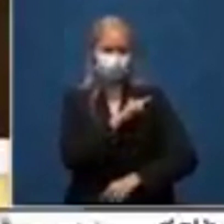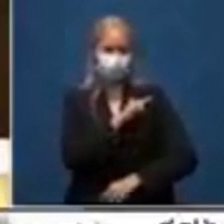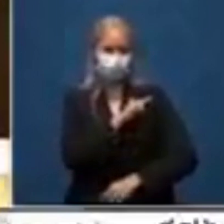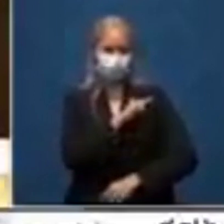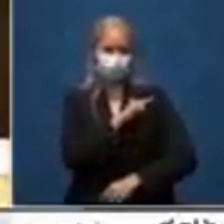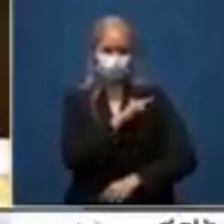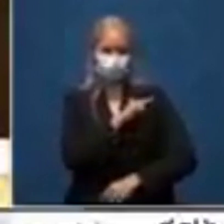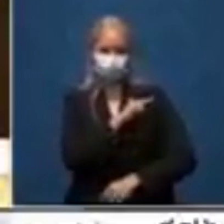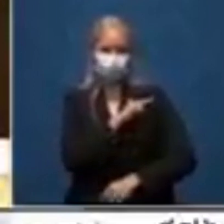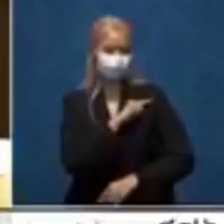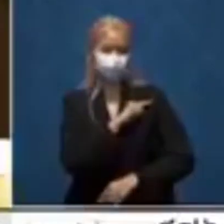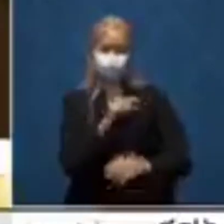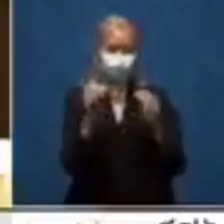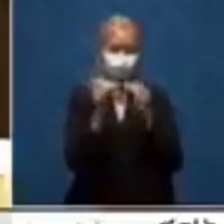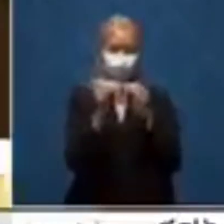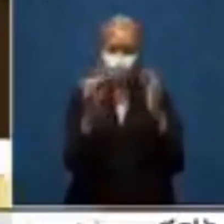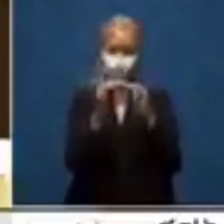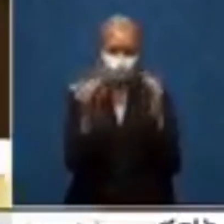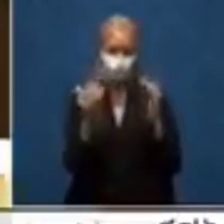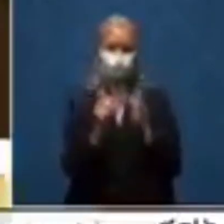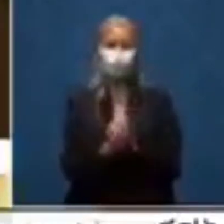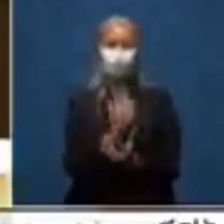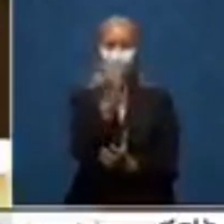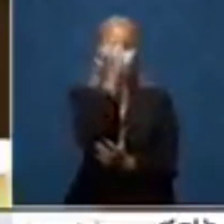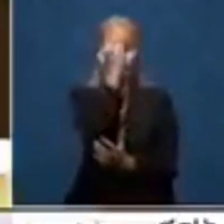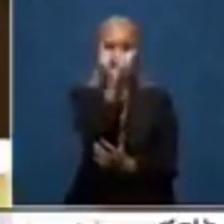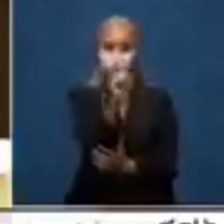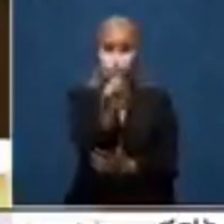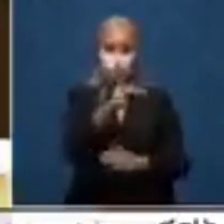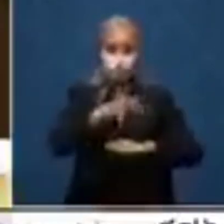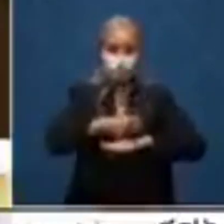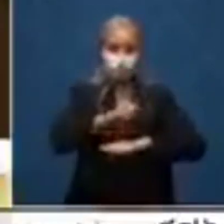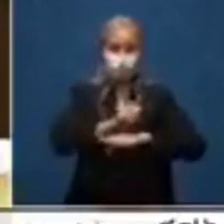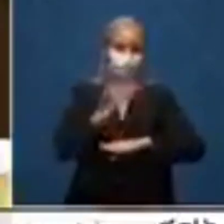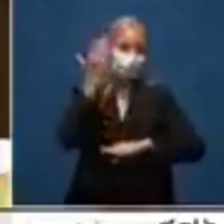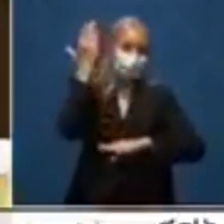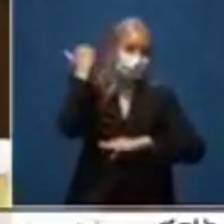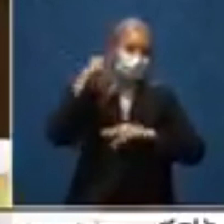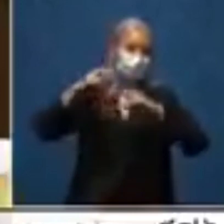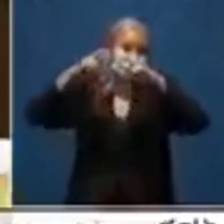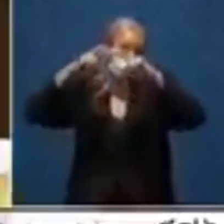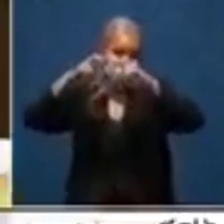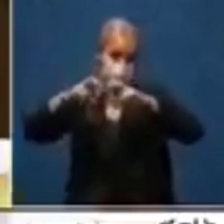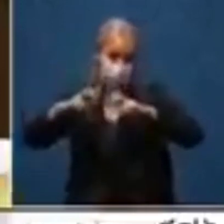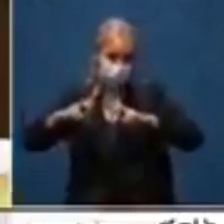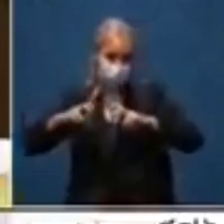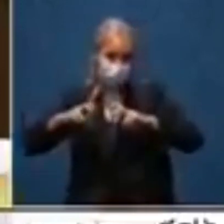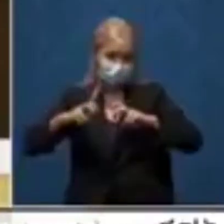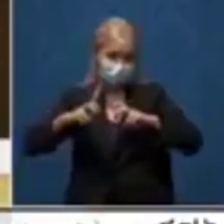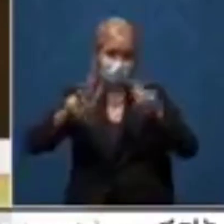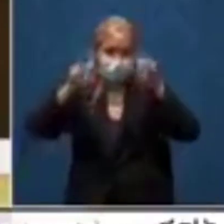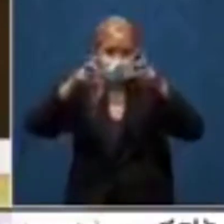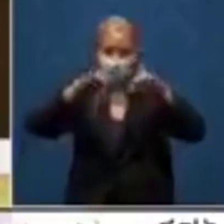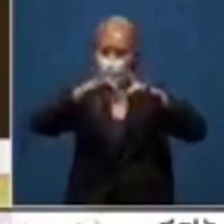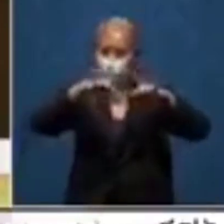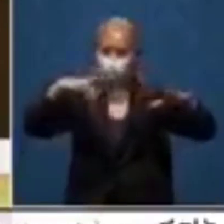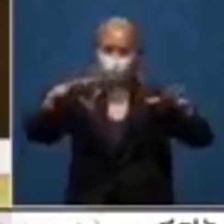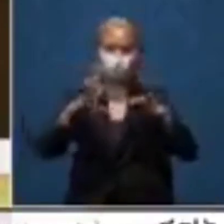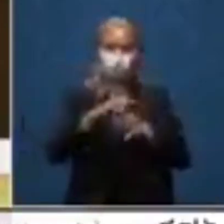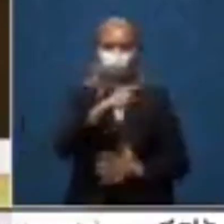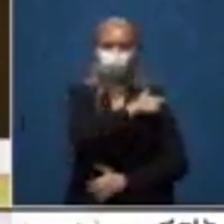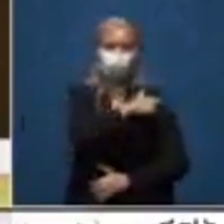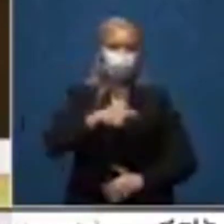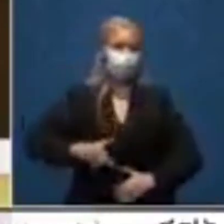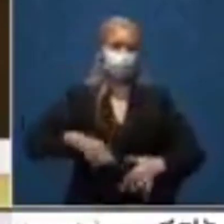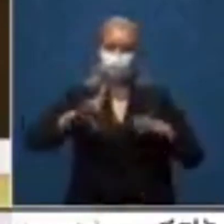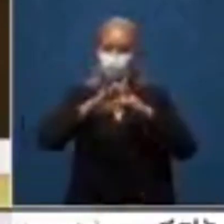ครับเพราะว่าประเด็นที่ท่านประธานสภาวินิจฉัยเมื่อวานไม่ใช่ประเด็นเรื่องสถาบันนะครับท่านเองเ